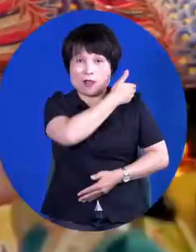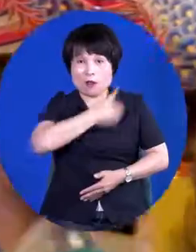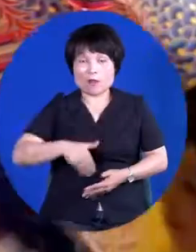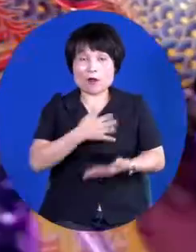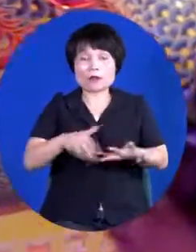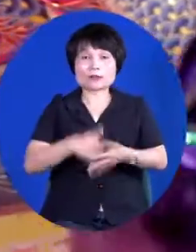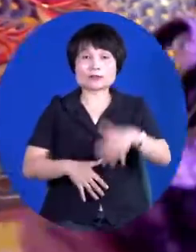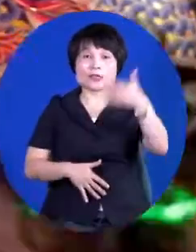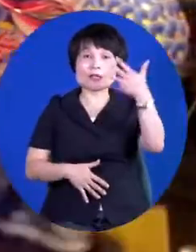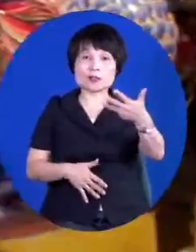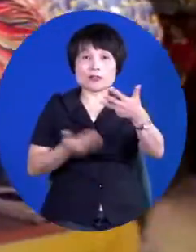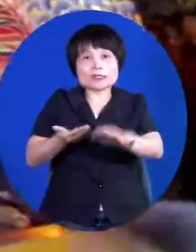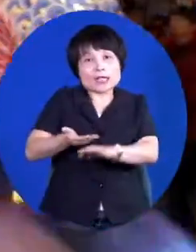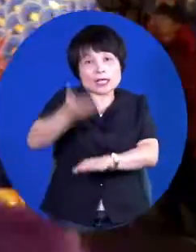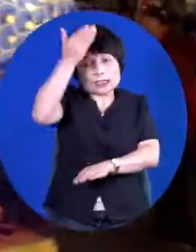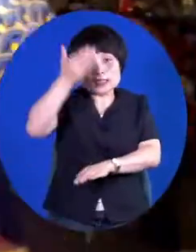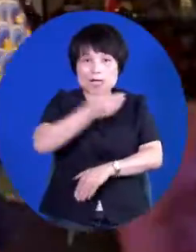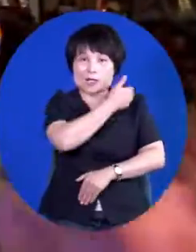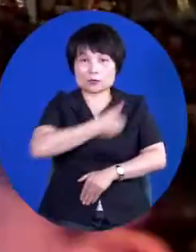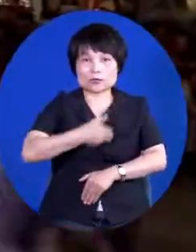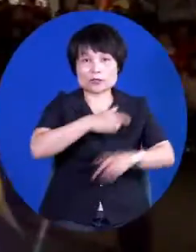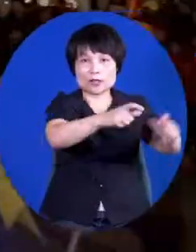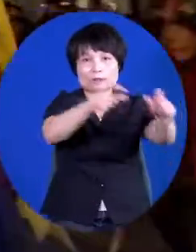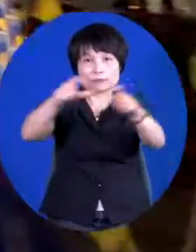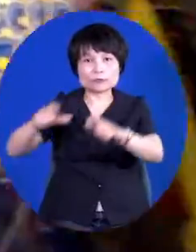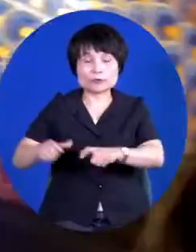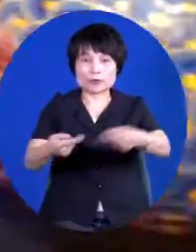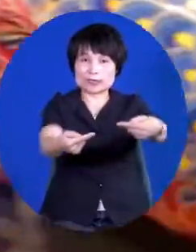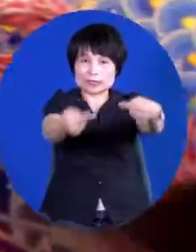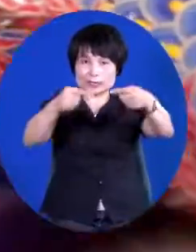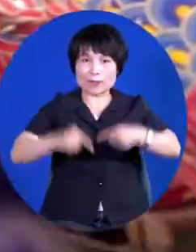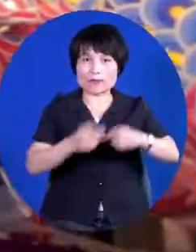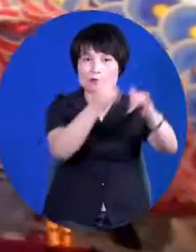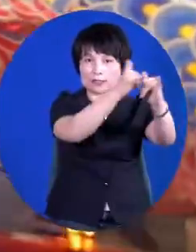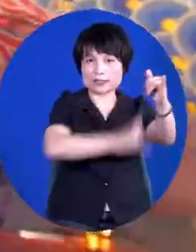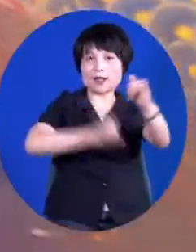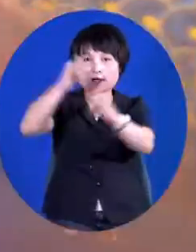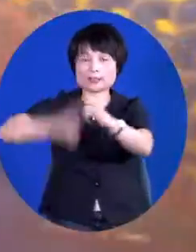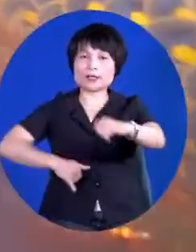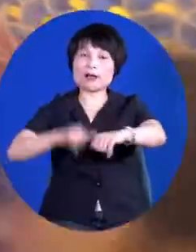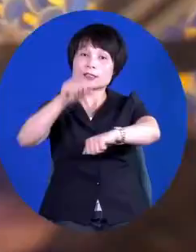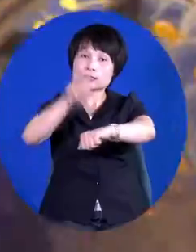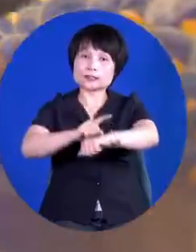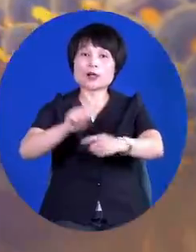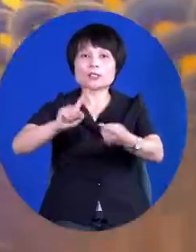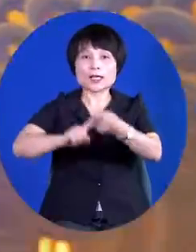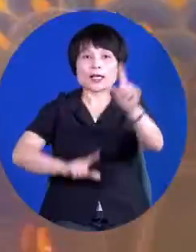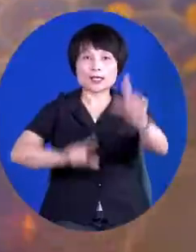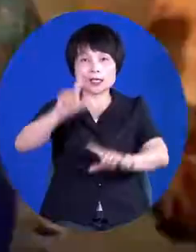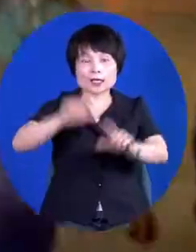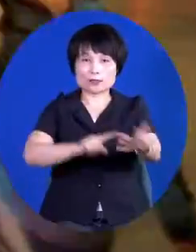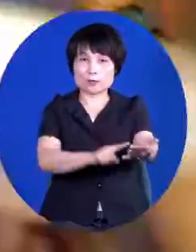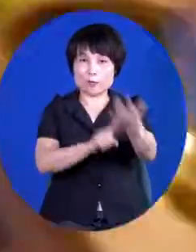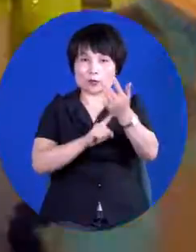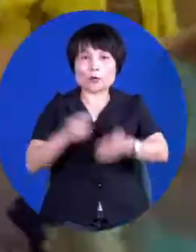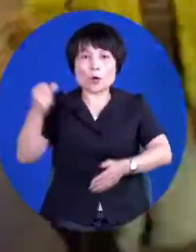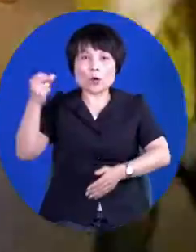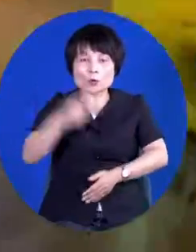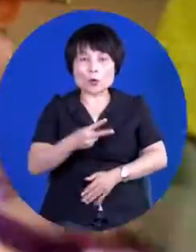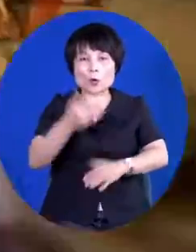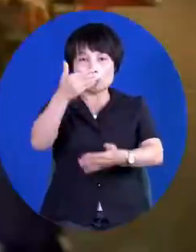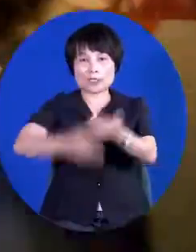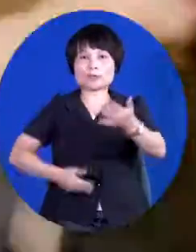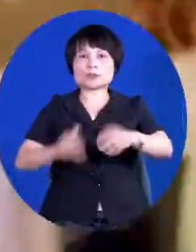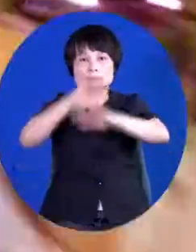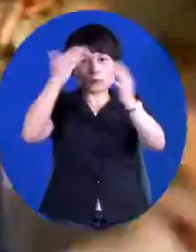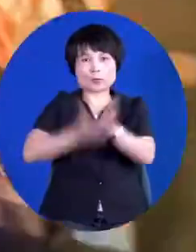동이 각 지역의 역사 문화와 특성을 이벤트로 연출하고 나머지 지역과 온누리 공주 시민들도 탈을 쓰고